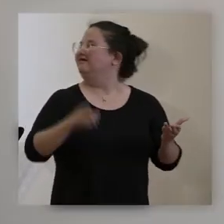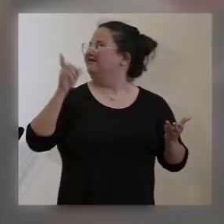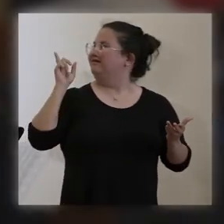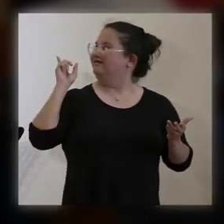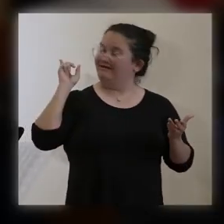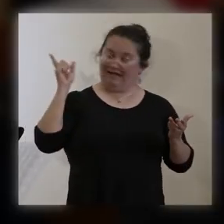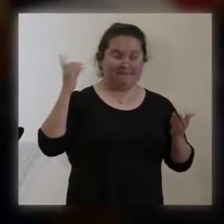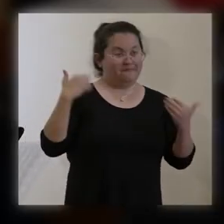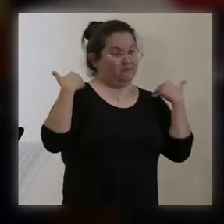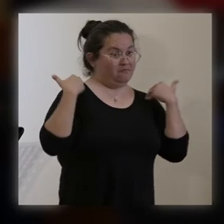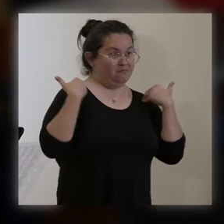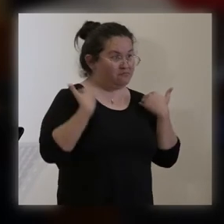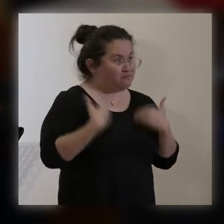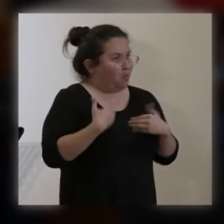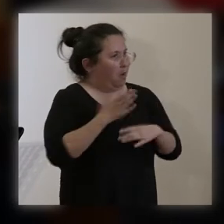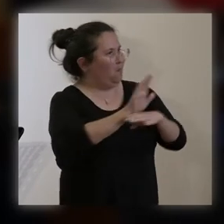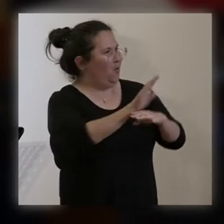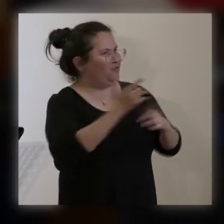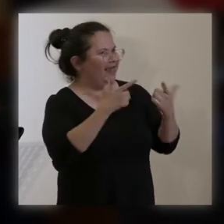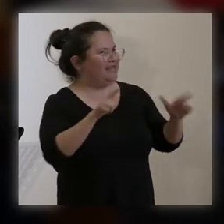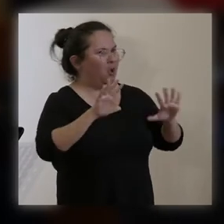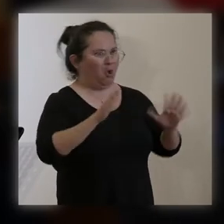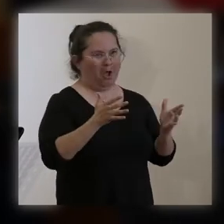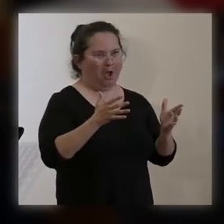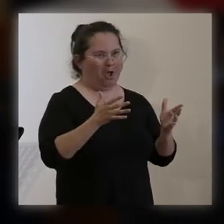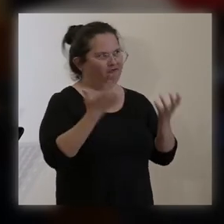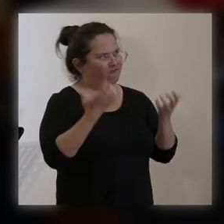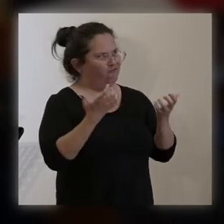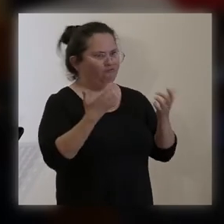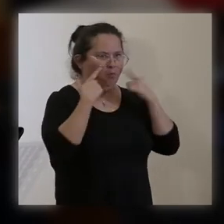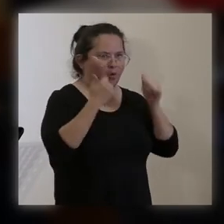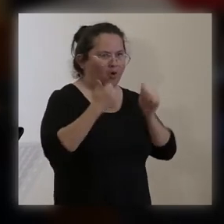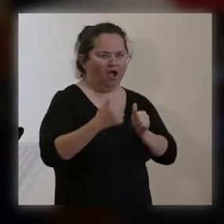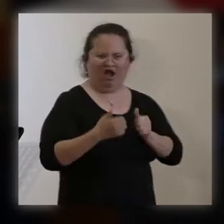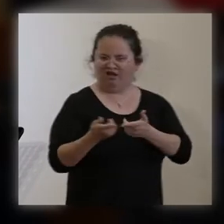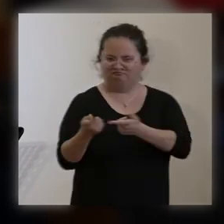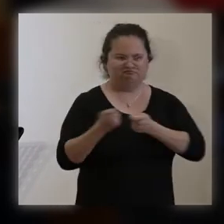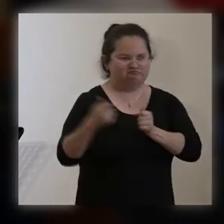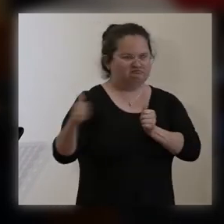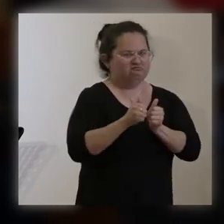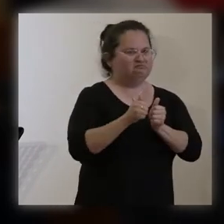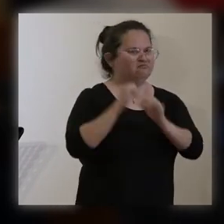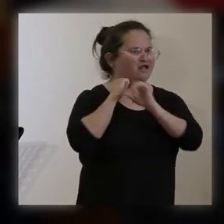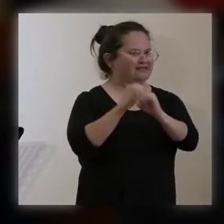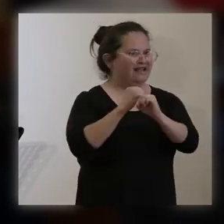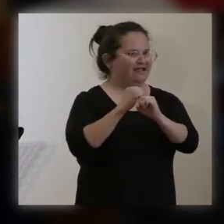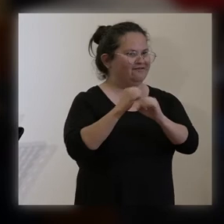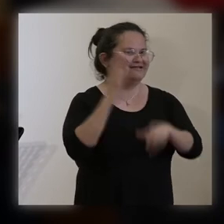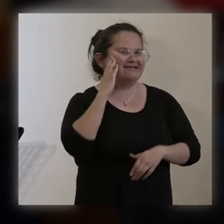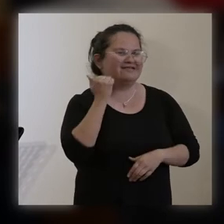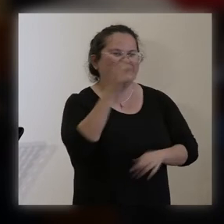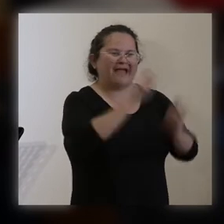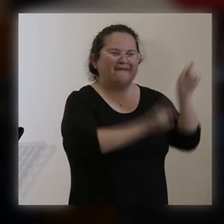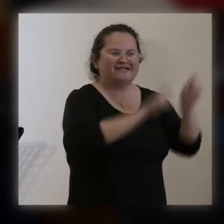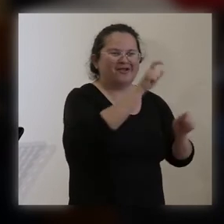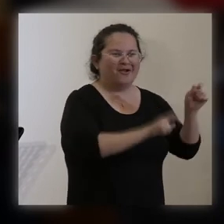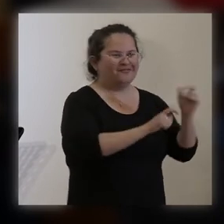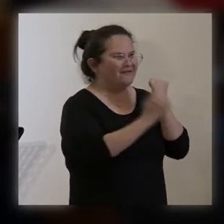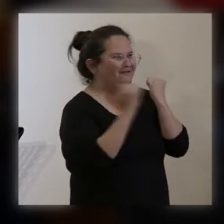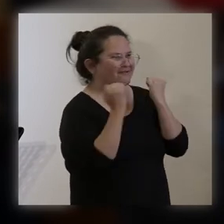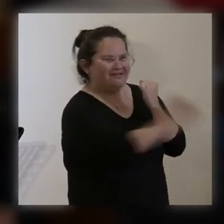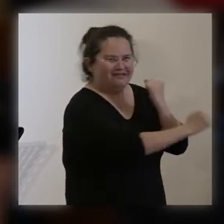esclaves. C'est d'ailleurs la raison pour laquelle certains récents affranchis s'empressaient d'en acheter. Devenir